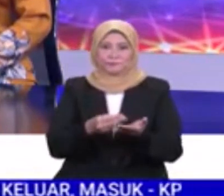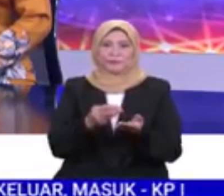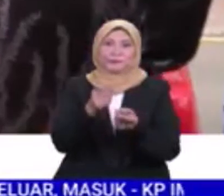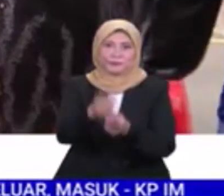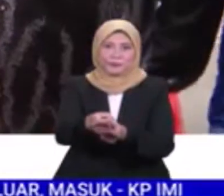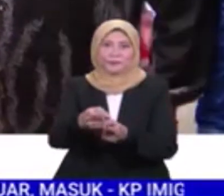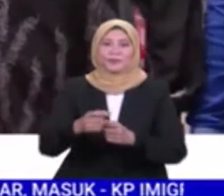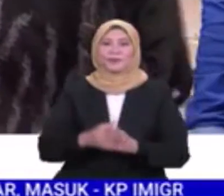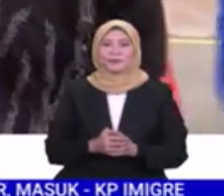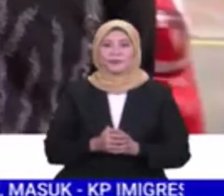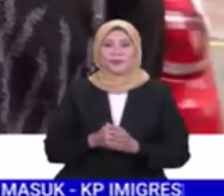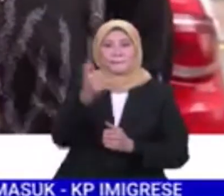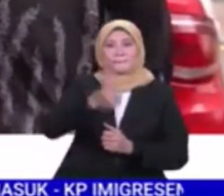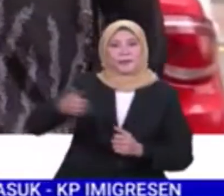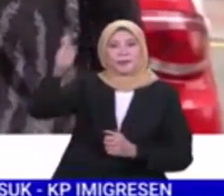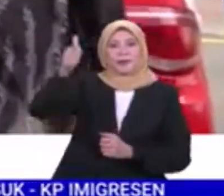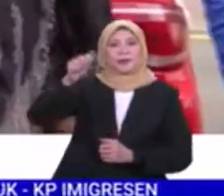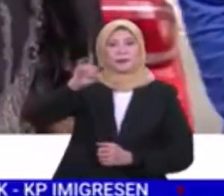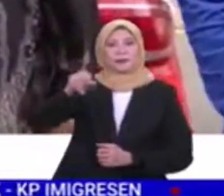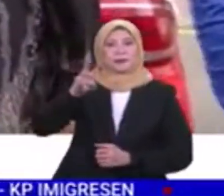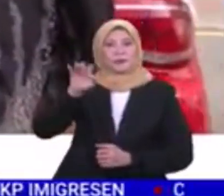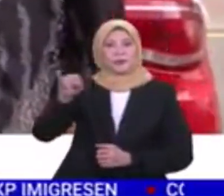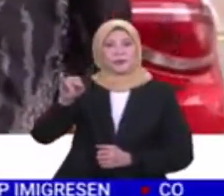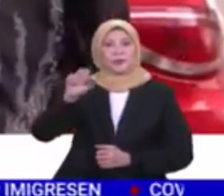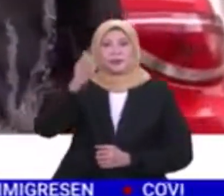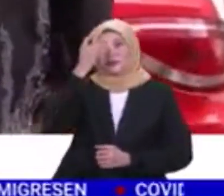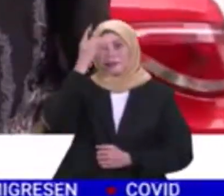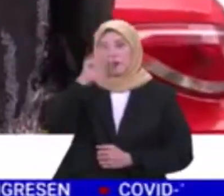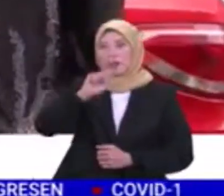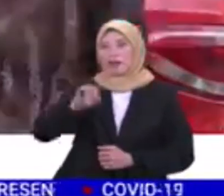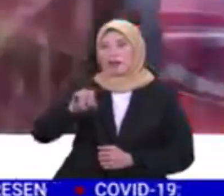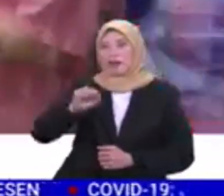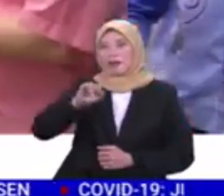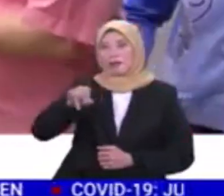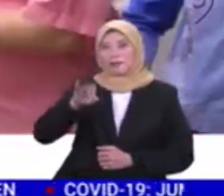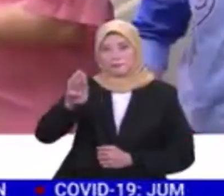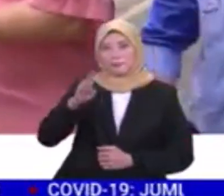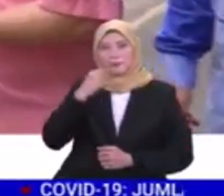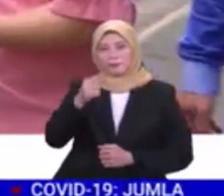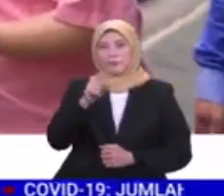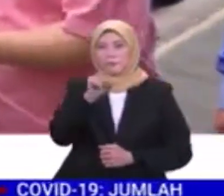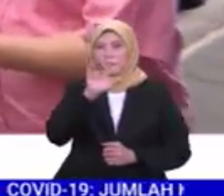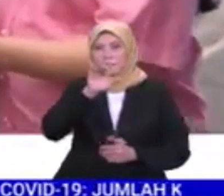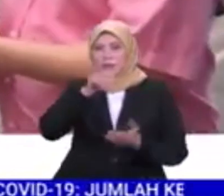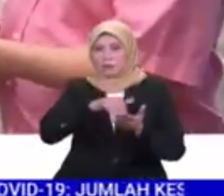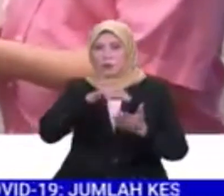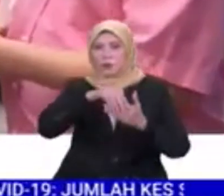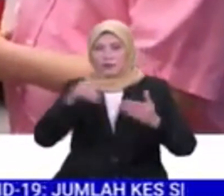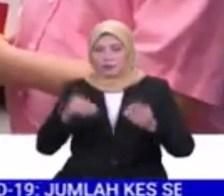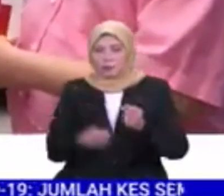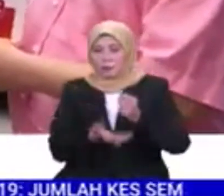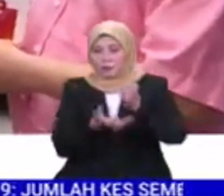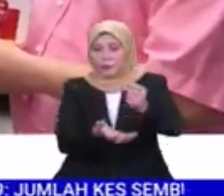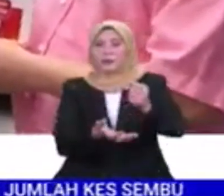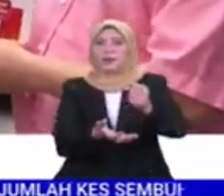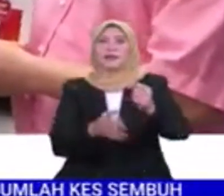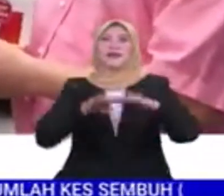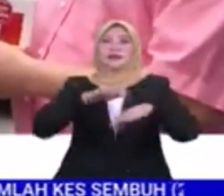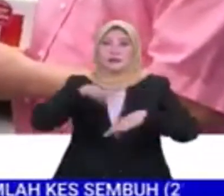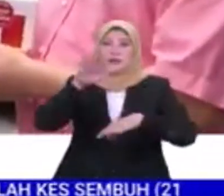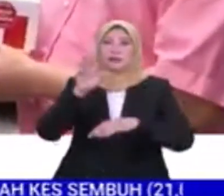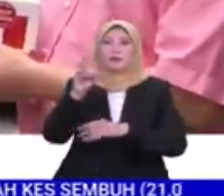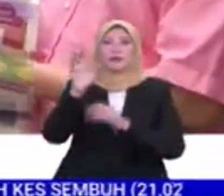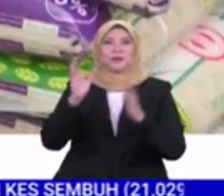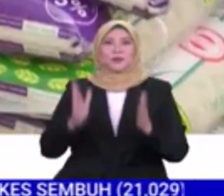pengarah Jawi, Datuk Muhammad Ajib Ismail, sumbangan sebanyak RM100,000 diperuntukkan itu bakal memanfaat lebih